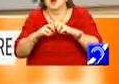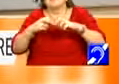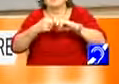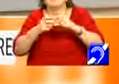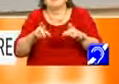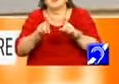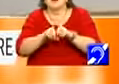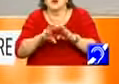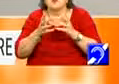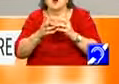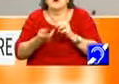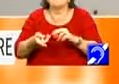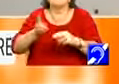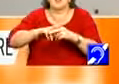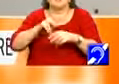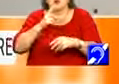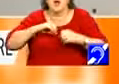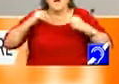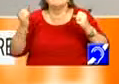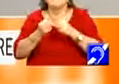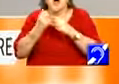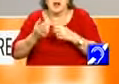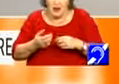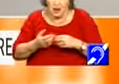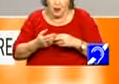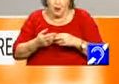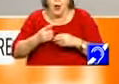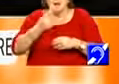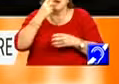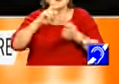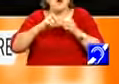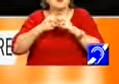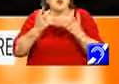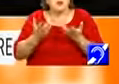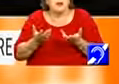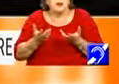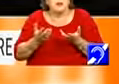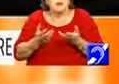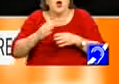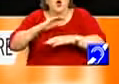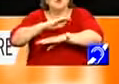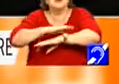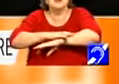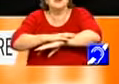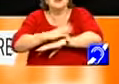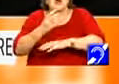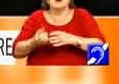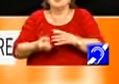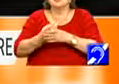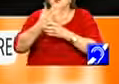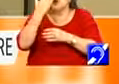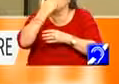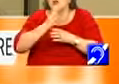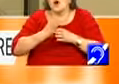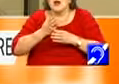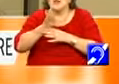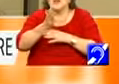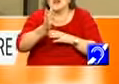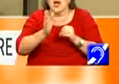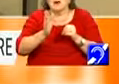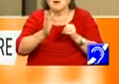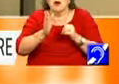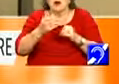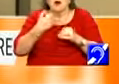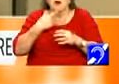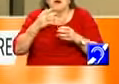nu chiar și mai mari și mai greu de rezolvat. O primă problemă este următoarea. Condiția reînceperii școilor în format fizic a fost un